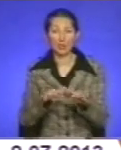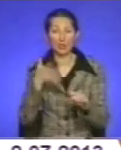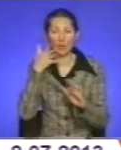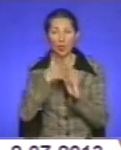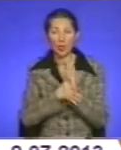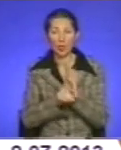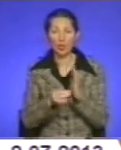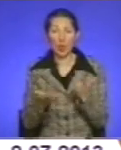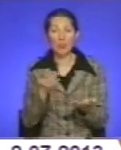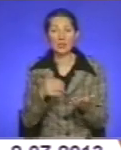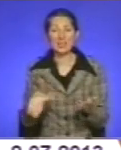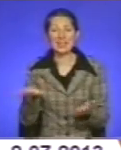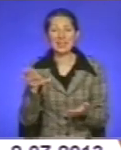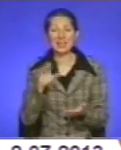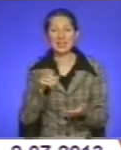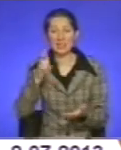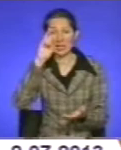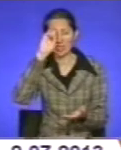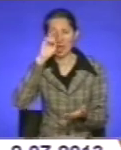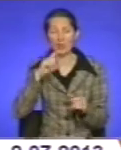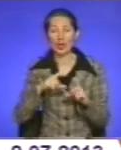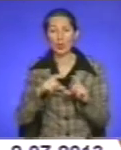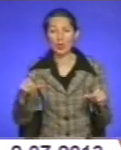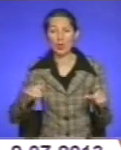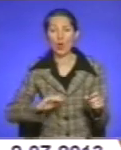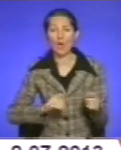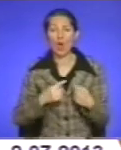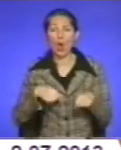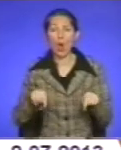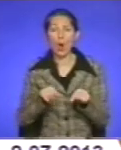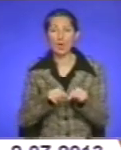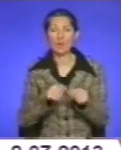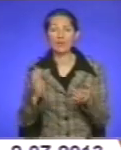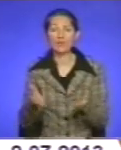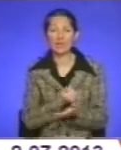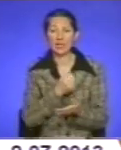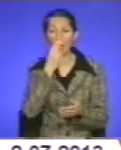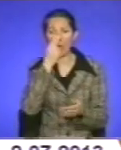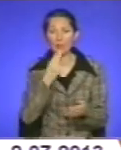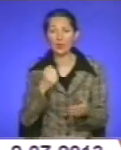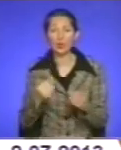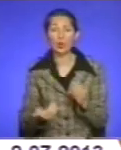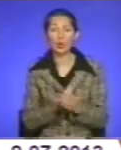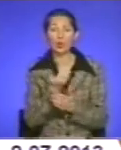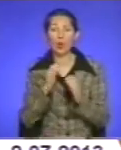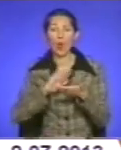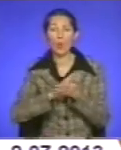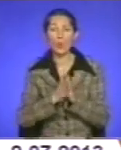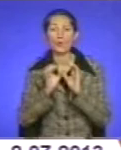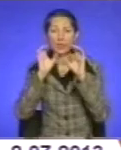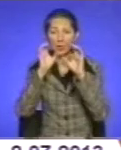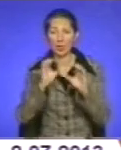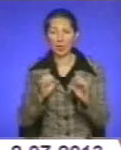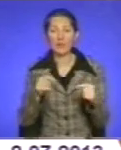Розуміючи, що, можливо, не всі державні установи, органи встигли адаптуватись до нових умов законодавства